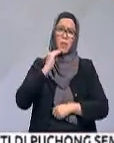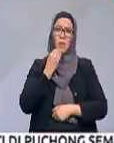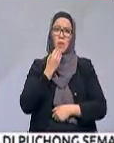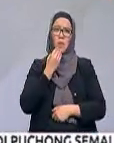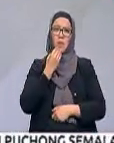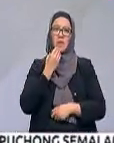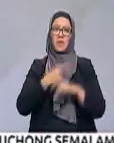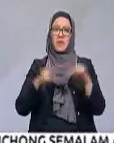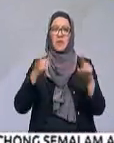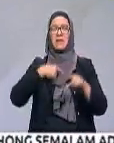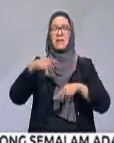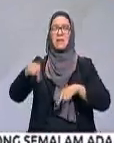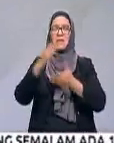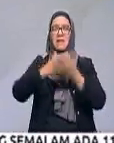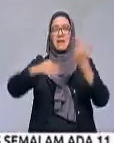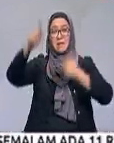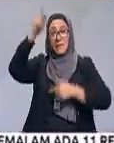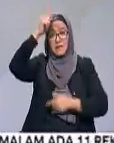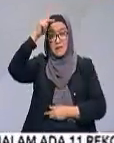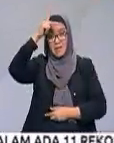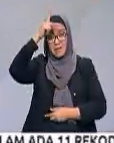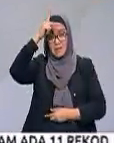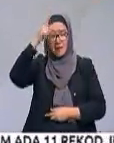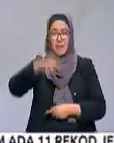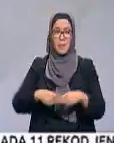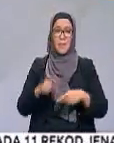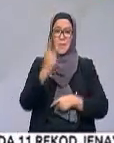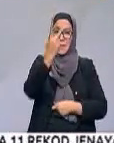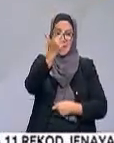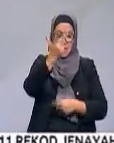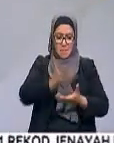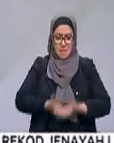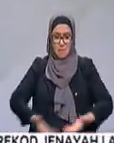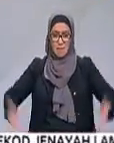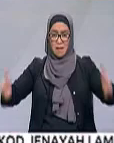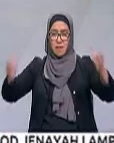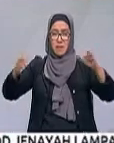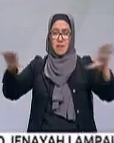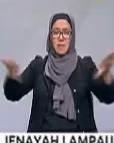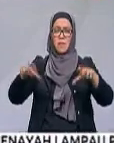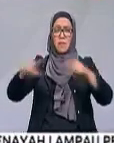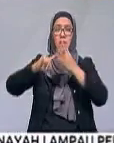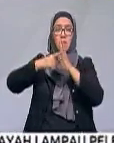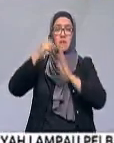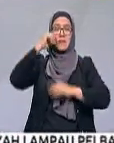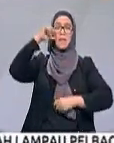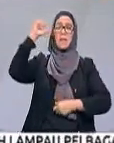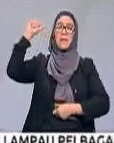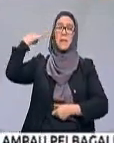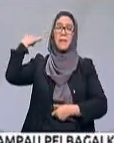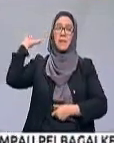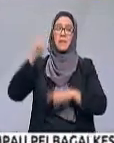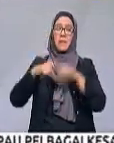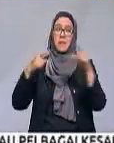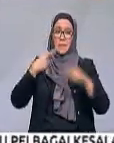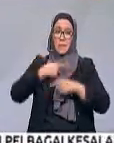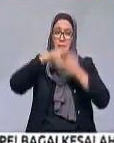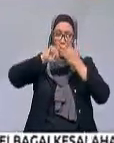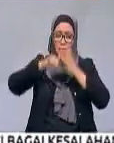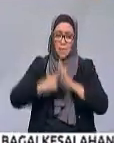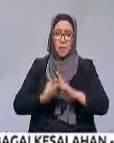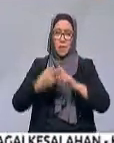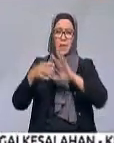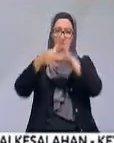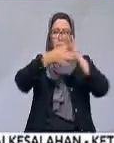lah. Sebanyak 3 kawah yang kita buat bermula pada semalam lagi. Petang semalam kita dah mula gotong